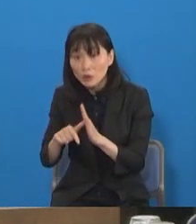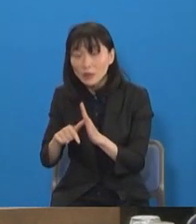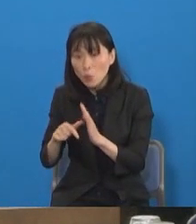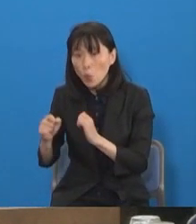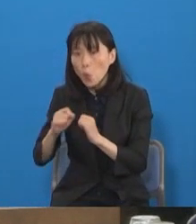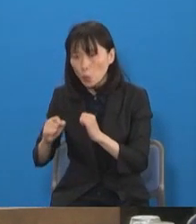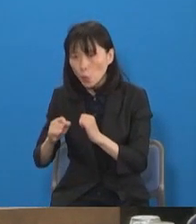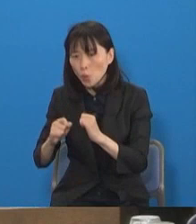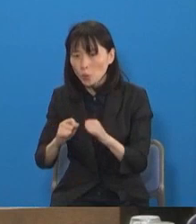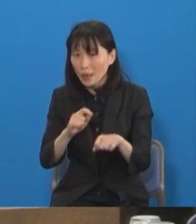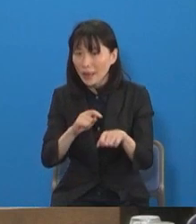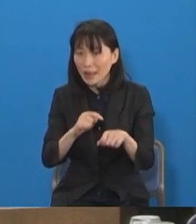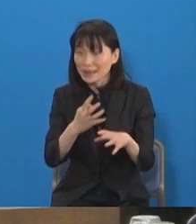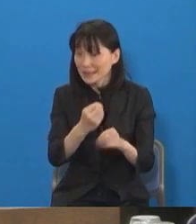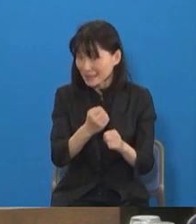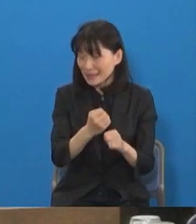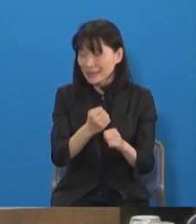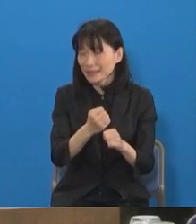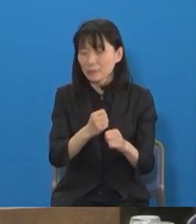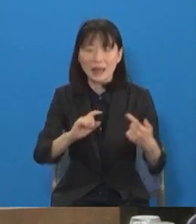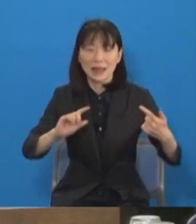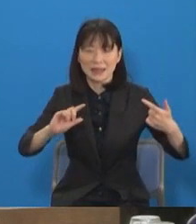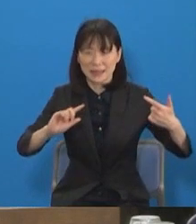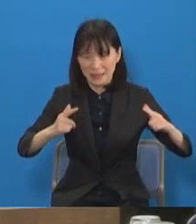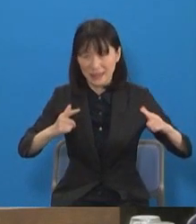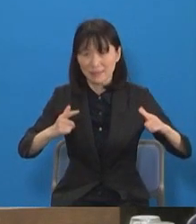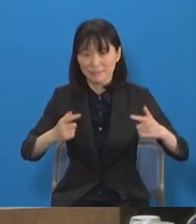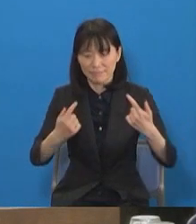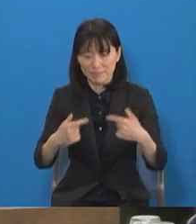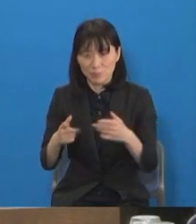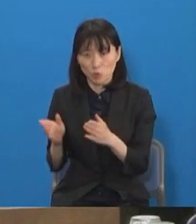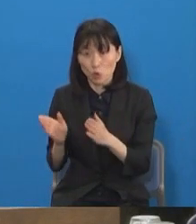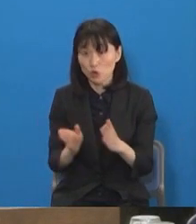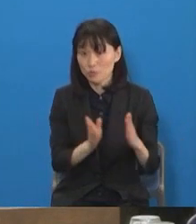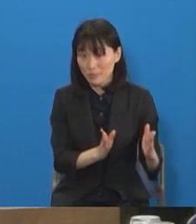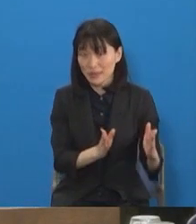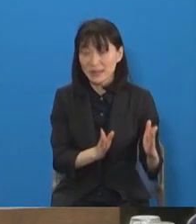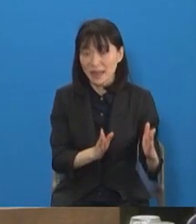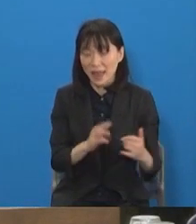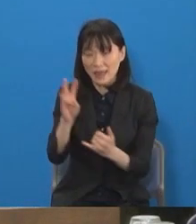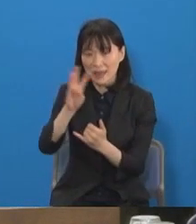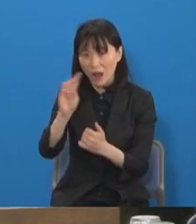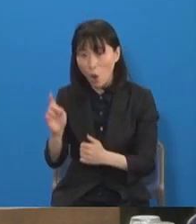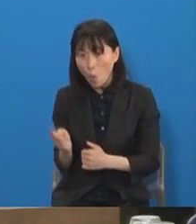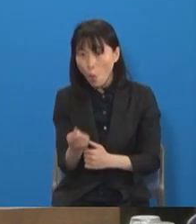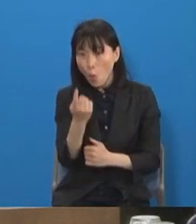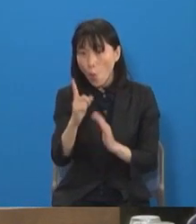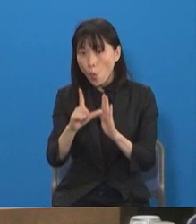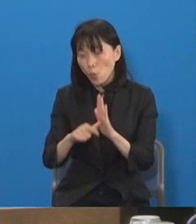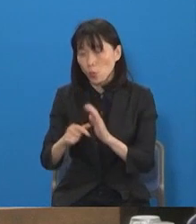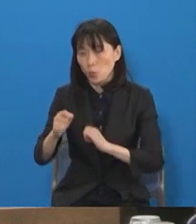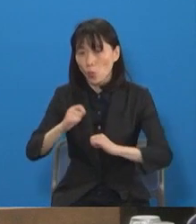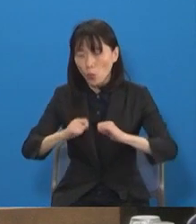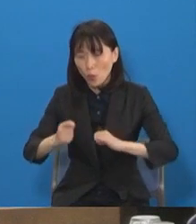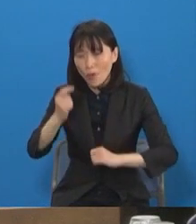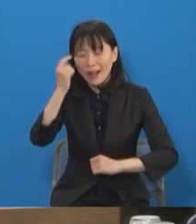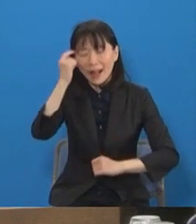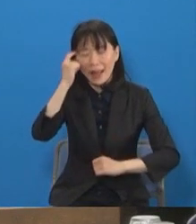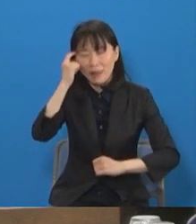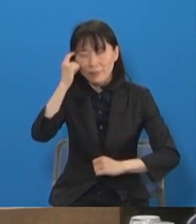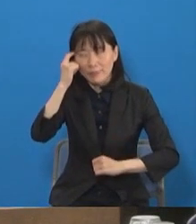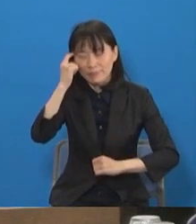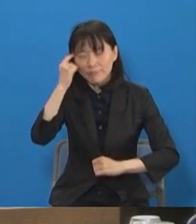タイミングは異なります。日頃の備えや、災害が起こった時の行動を考えておく